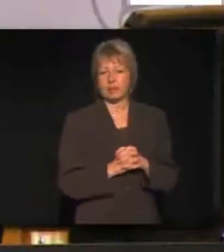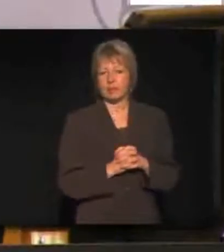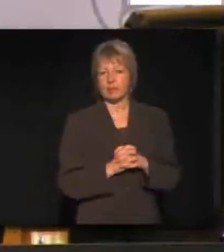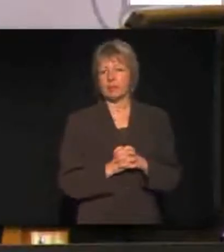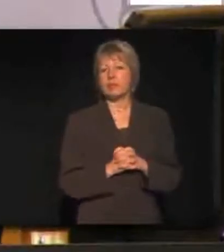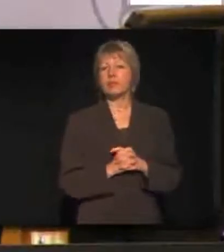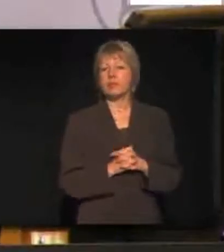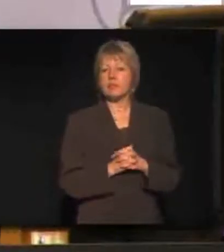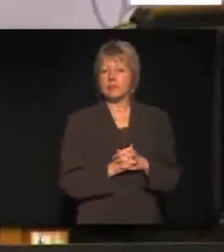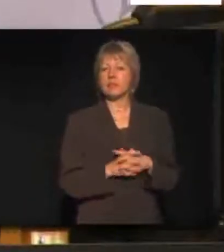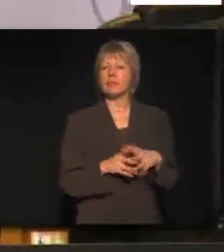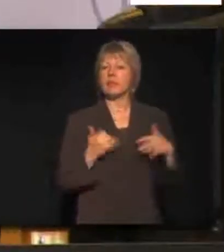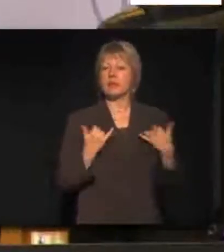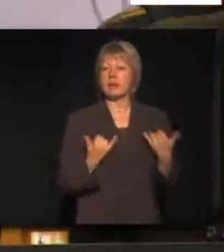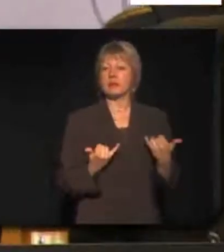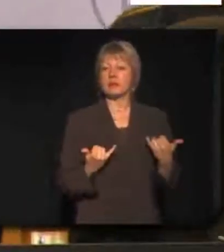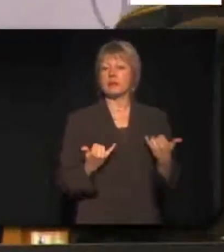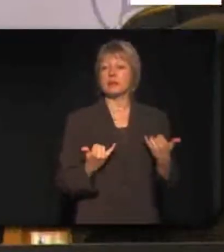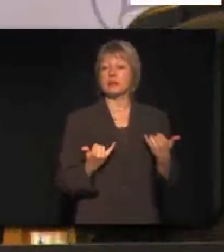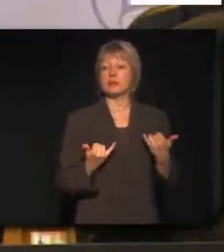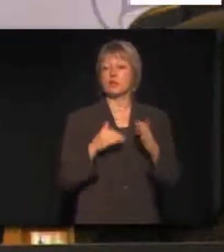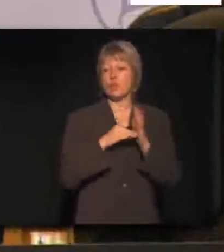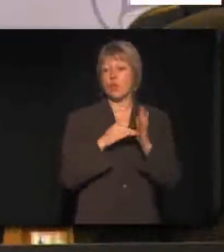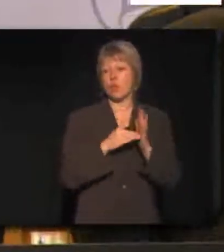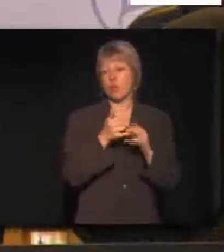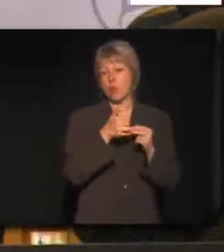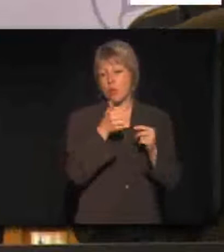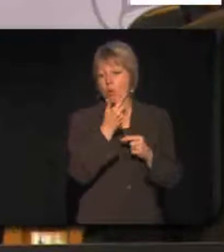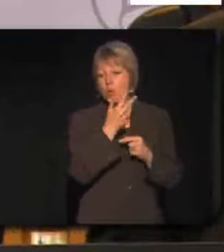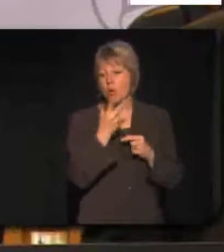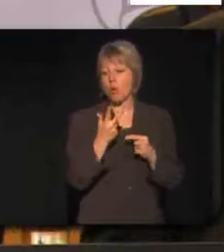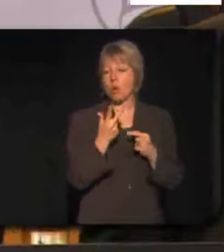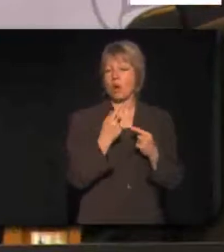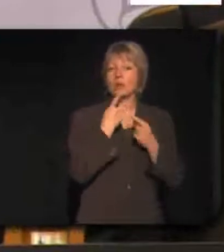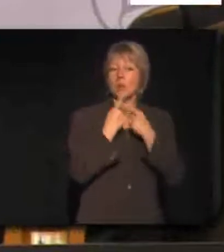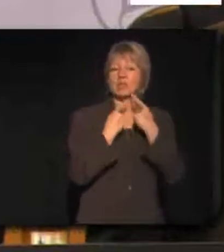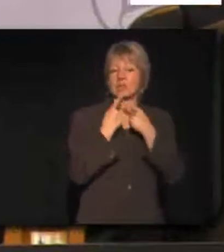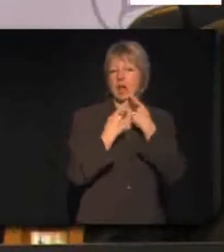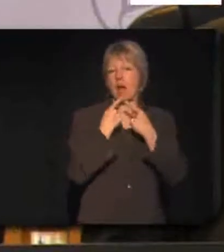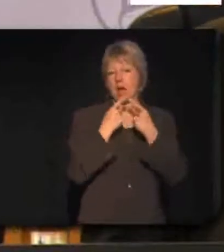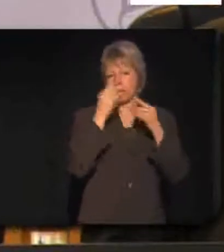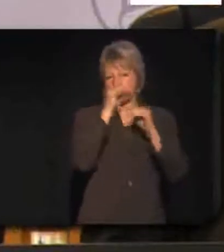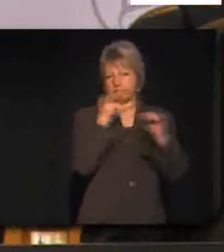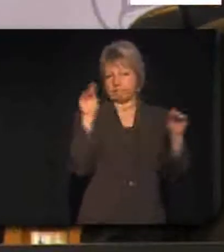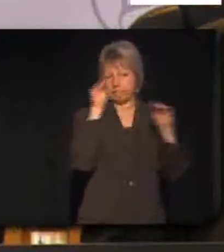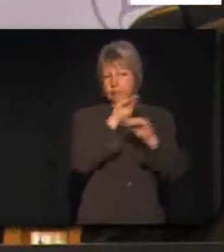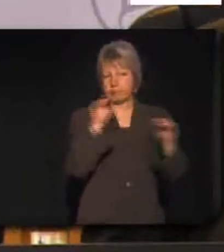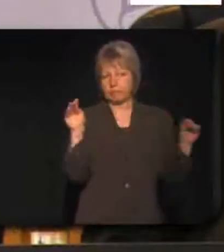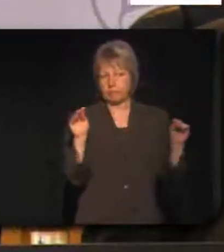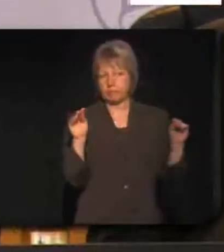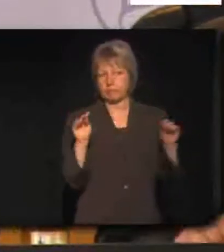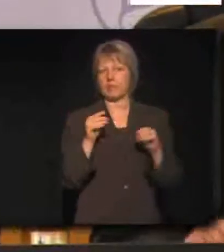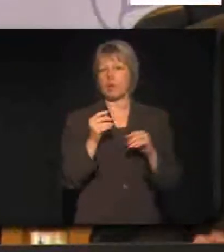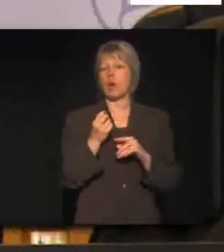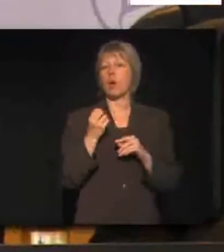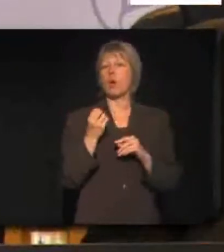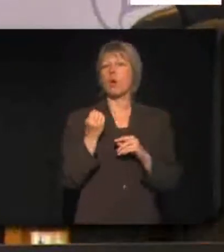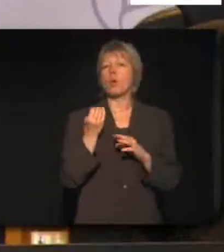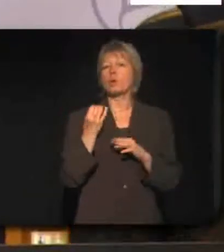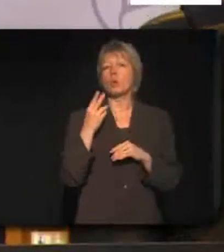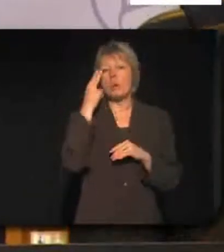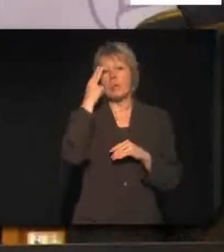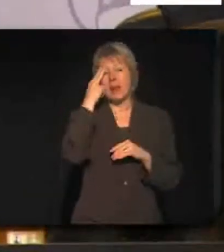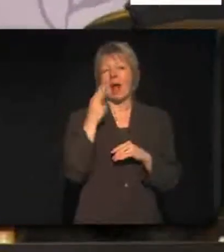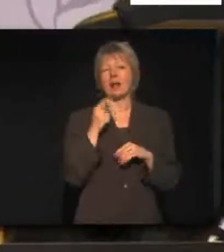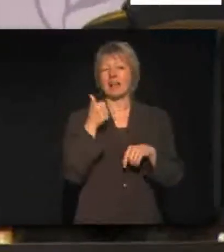so jetzt habe ich noch ein paar Durchsagen die kulturpiraten treffen sich um 13 Uhr unterm Dach vor der Halle